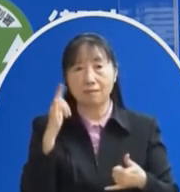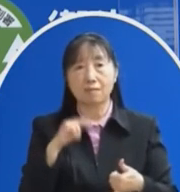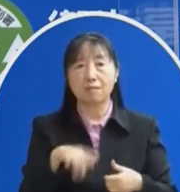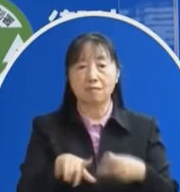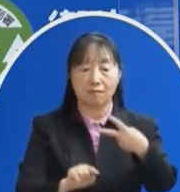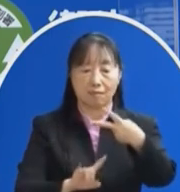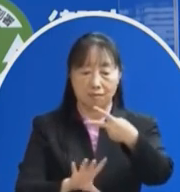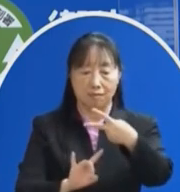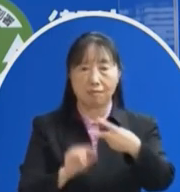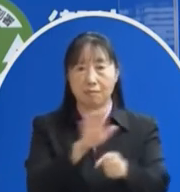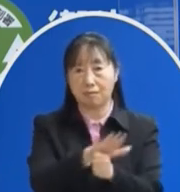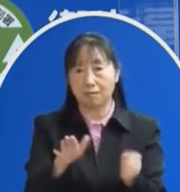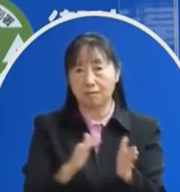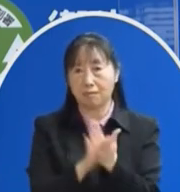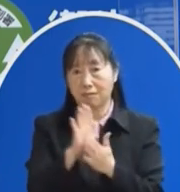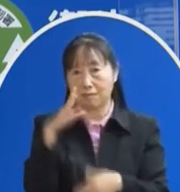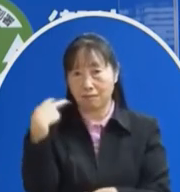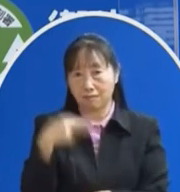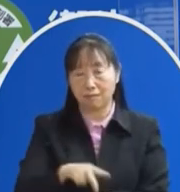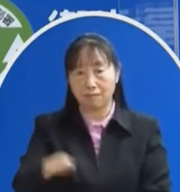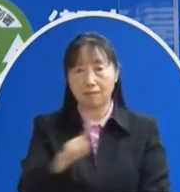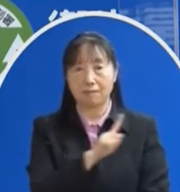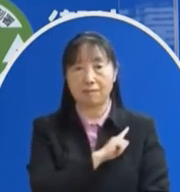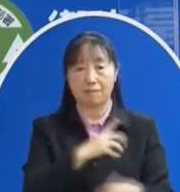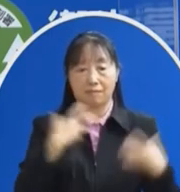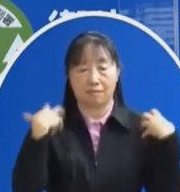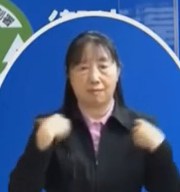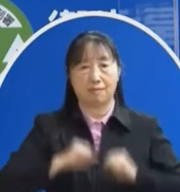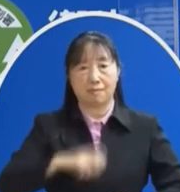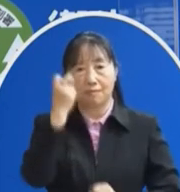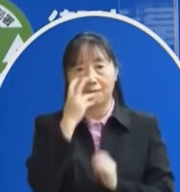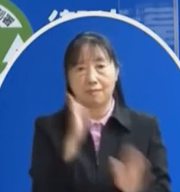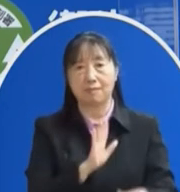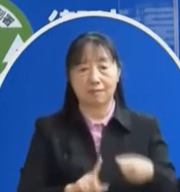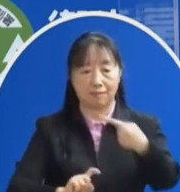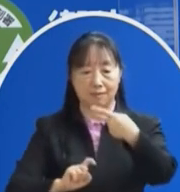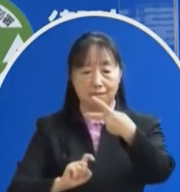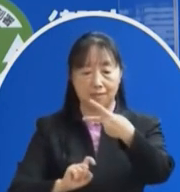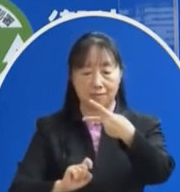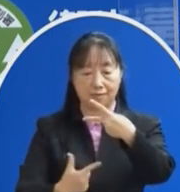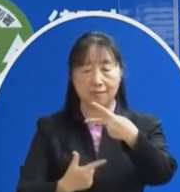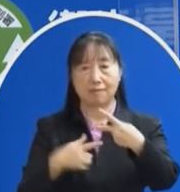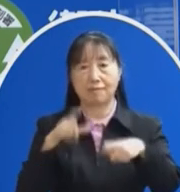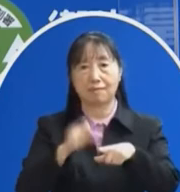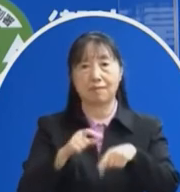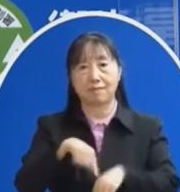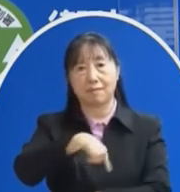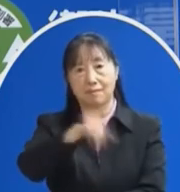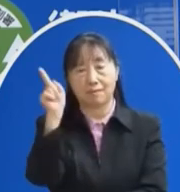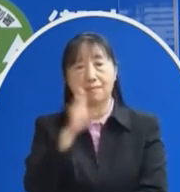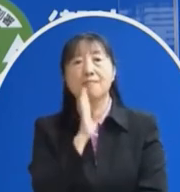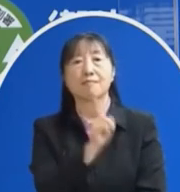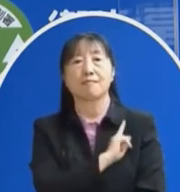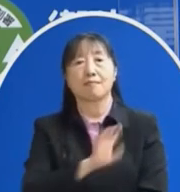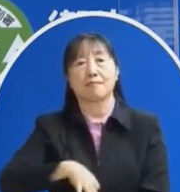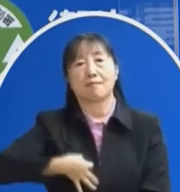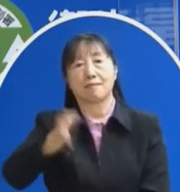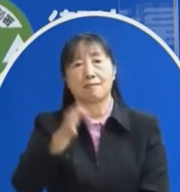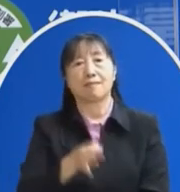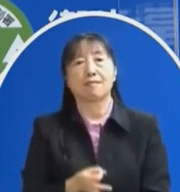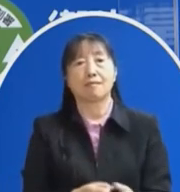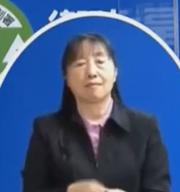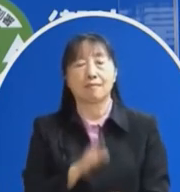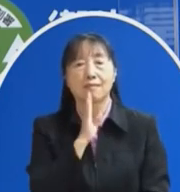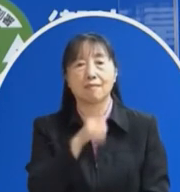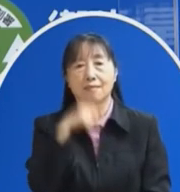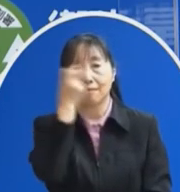满后，至其他旅馆自主健康管理，因公司要求，2月16日至医院自费裁检，那于近日